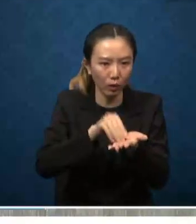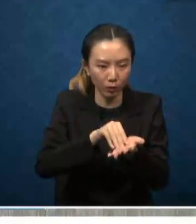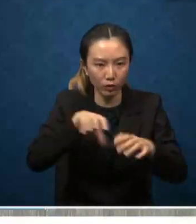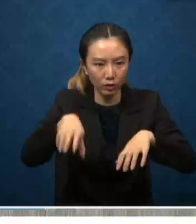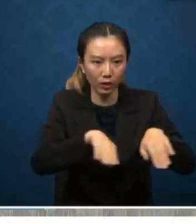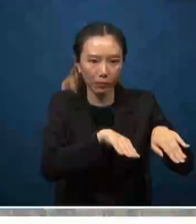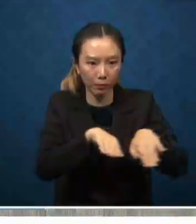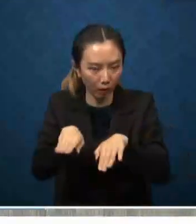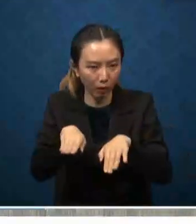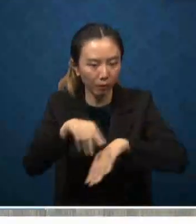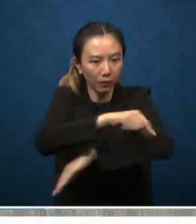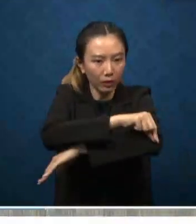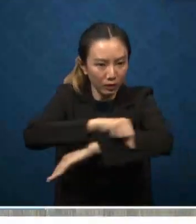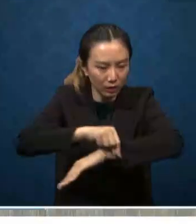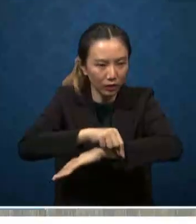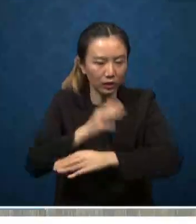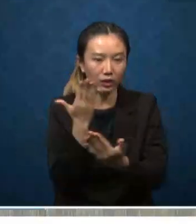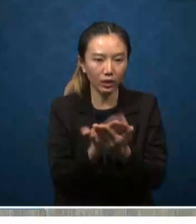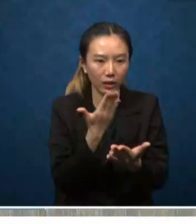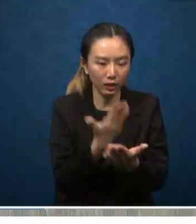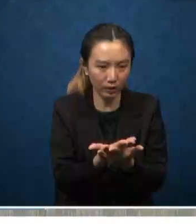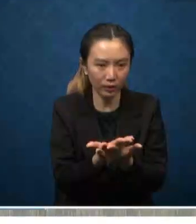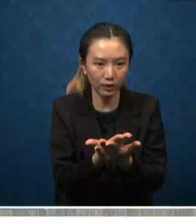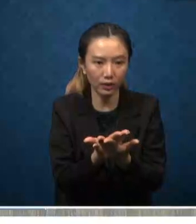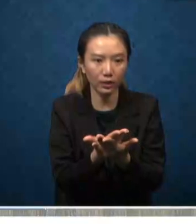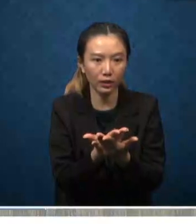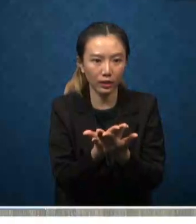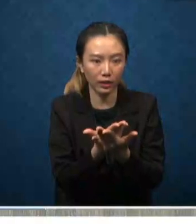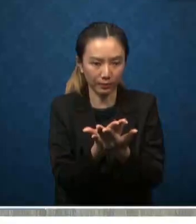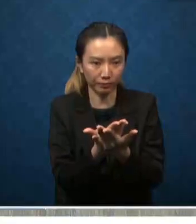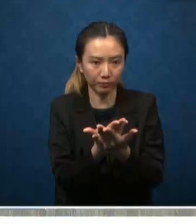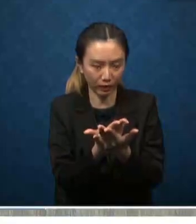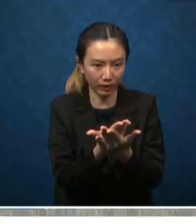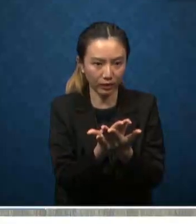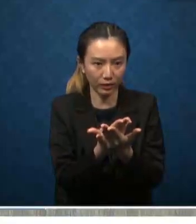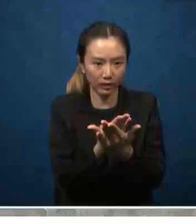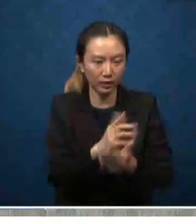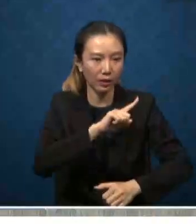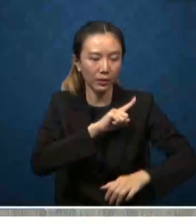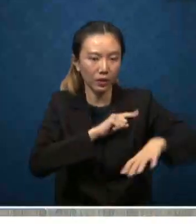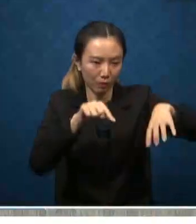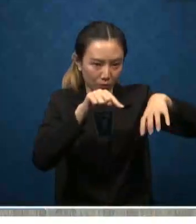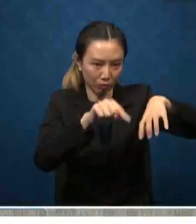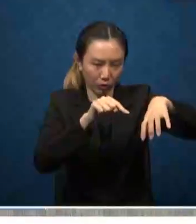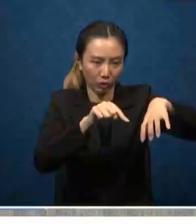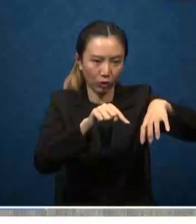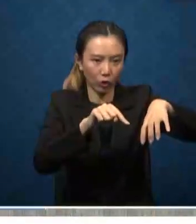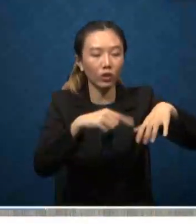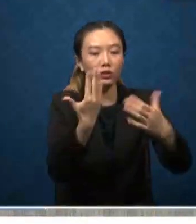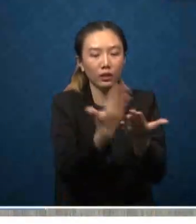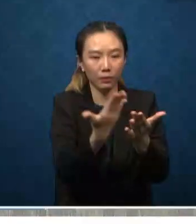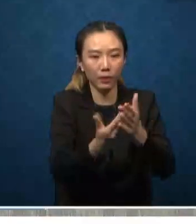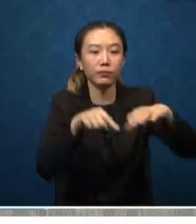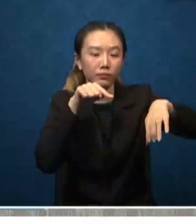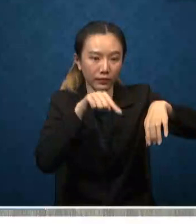ชีทางการเงินที่อยู่ในความครอบครองดูแลของตนเพื่อใช้